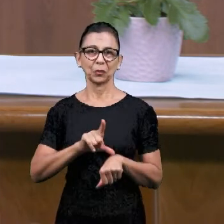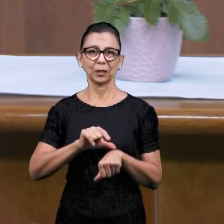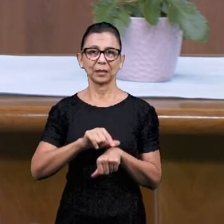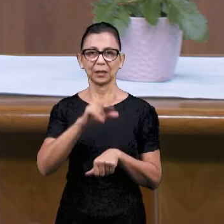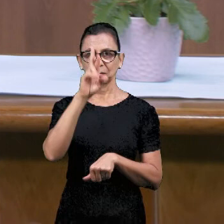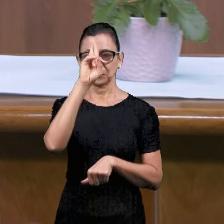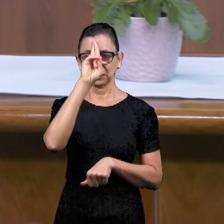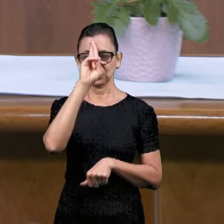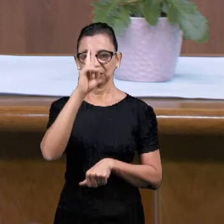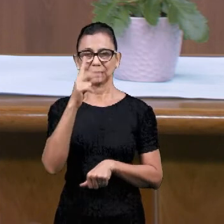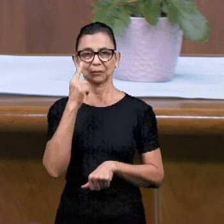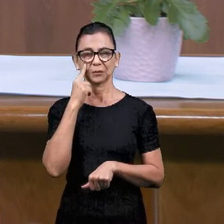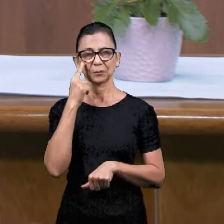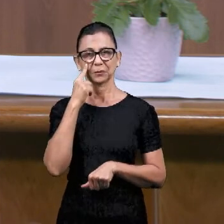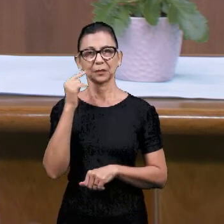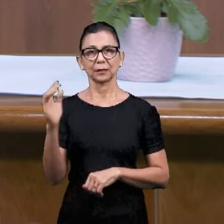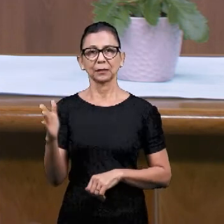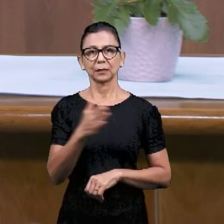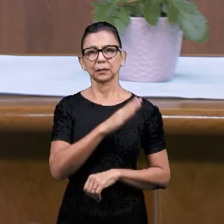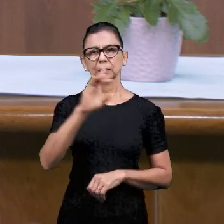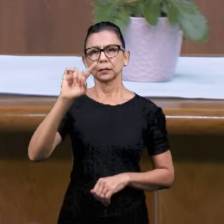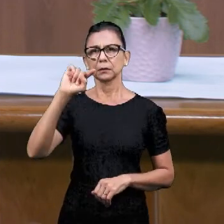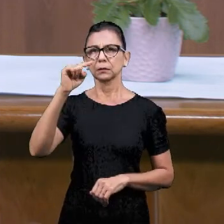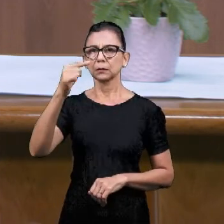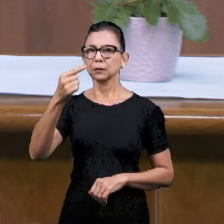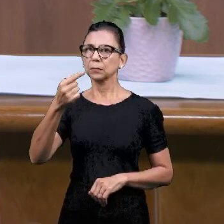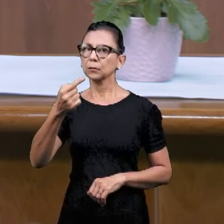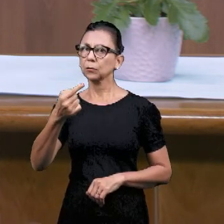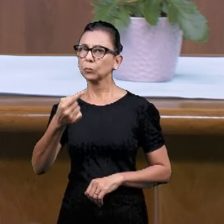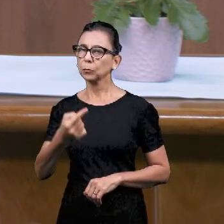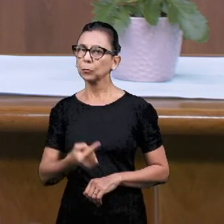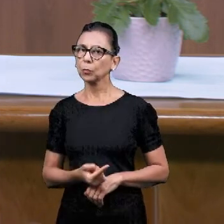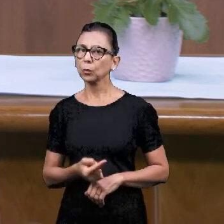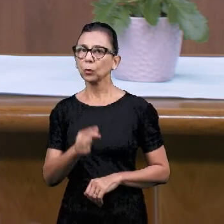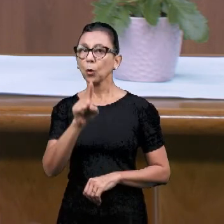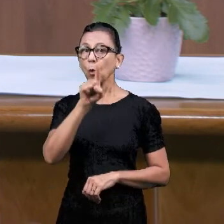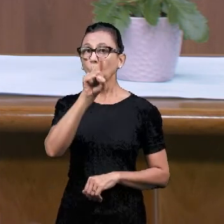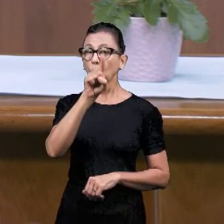Après, nous allons voir à partir de